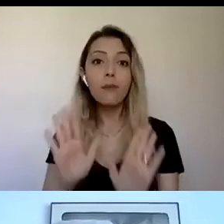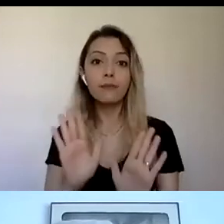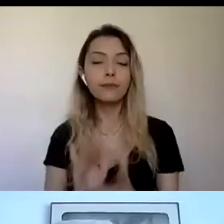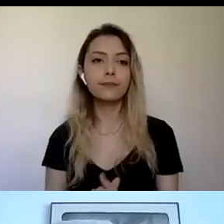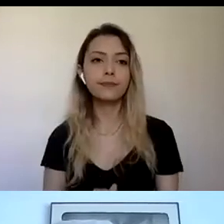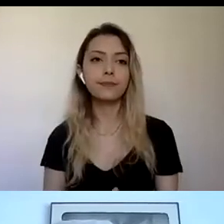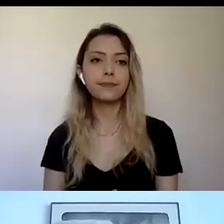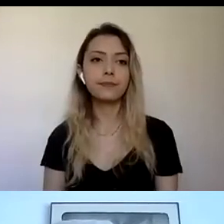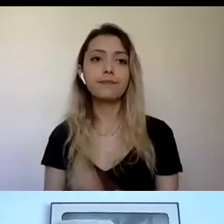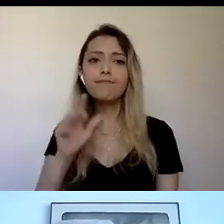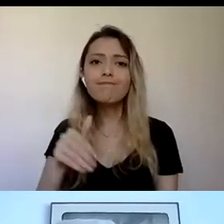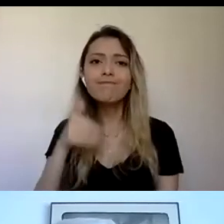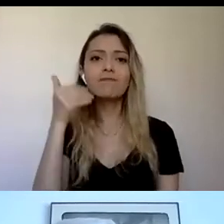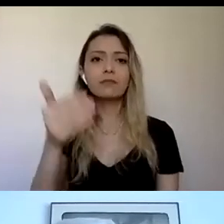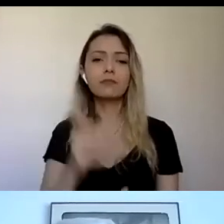bunun dışında